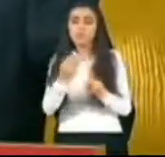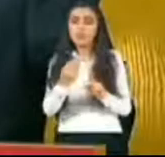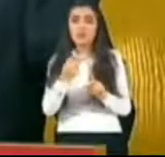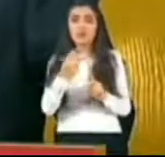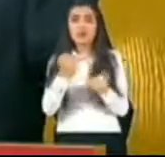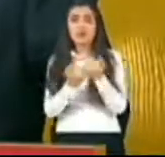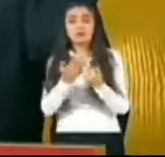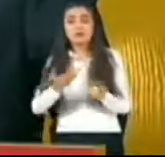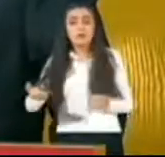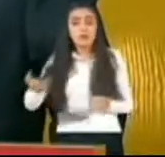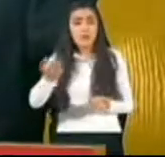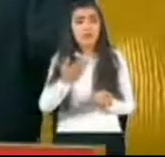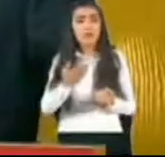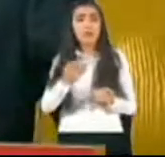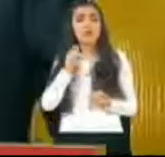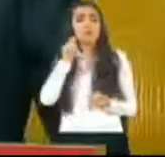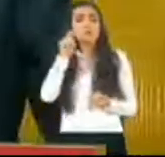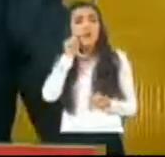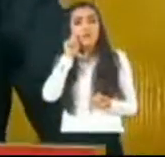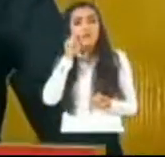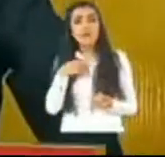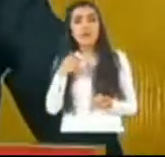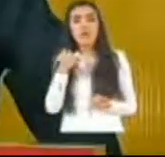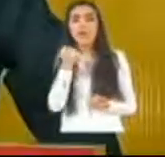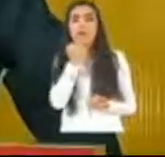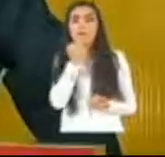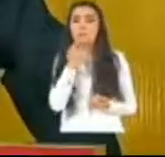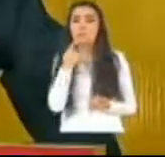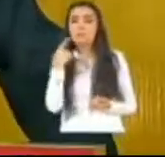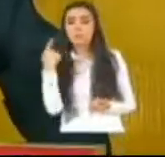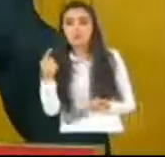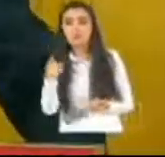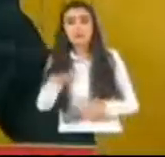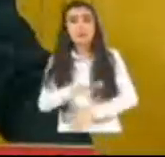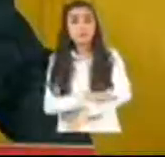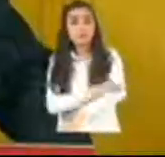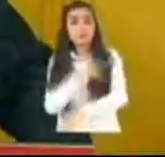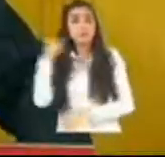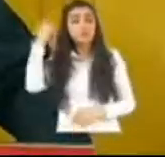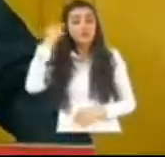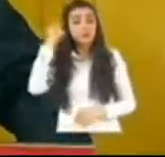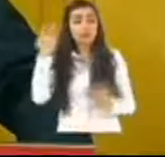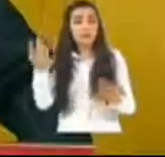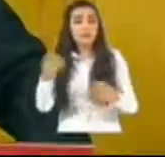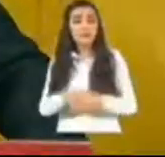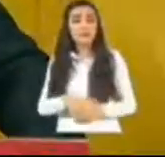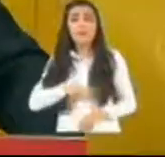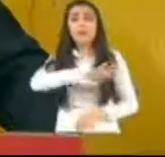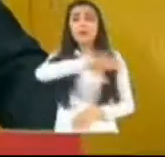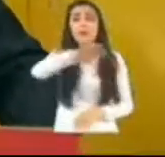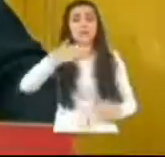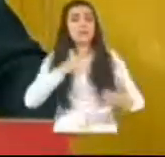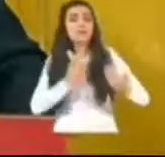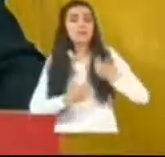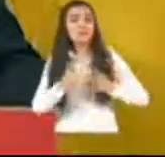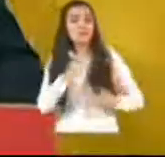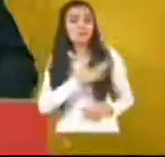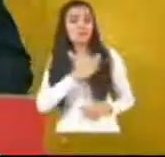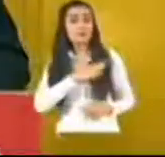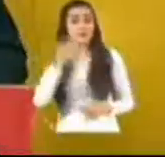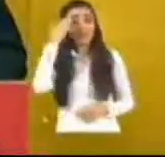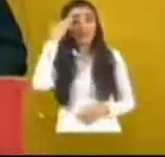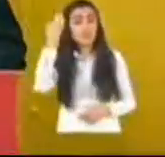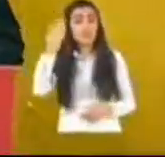Soydaşlarımız ise her daim namusumuza emanettir. Bu duygu ve düşüncelerle hepinizi sevgi ve